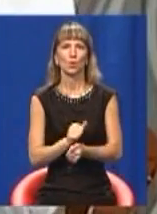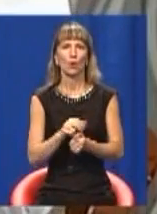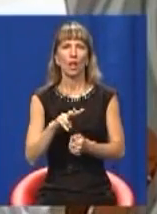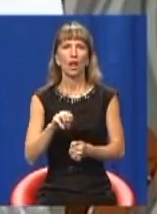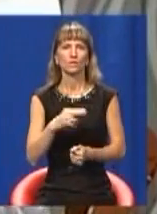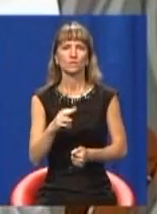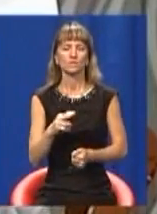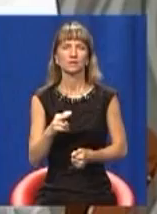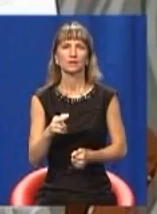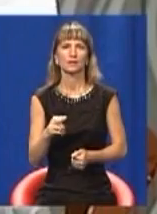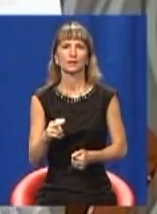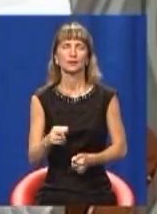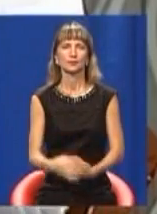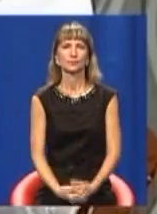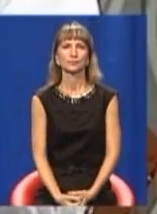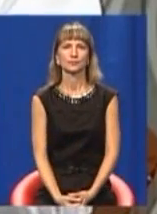лед.